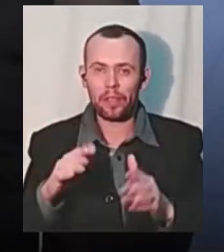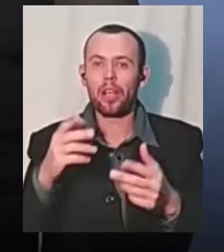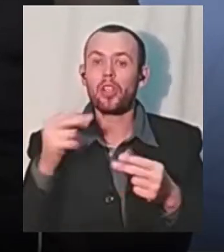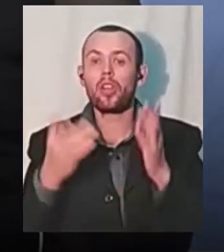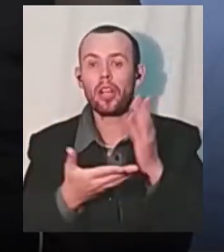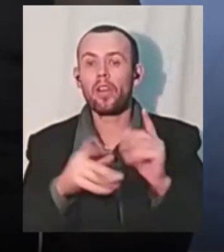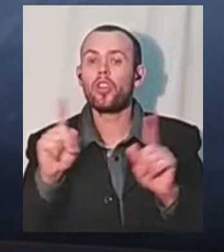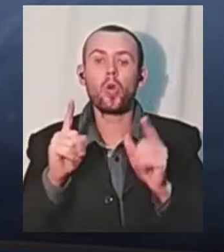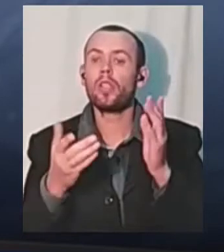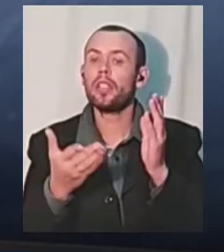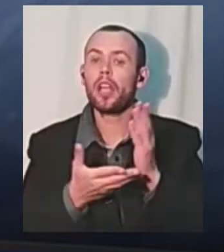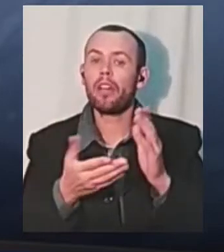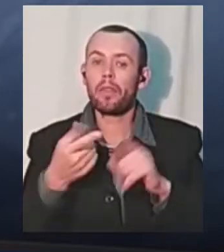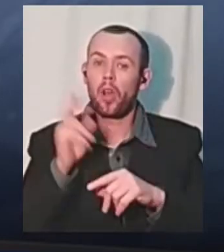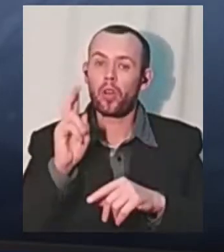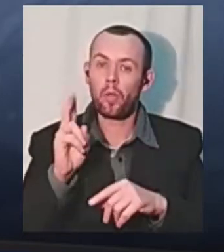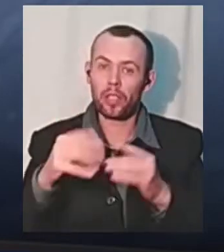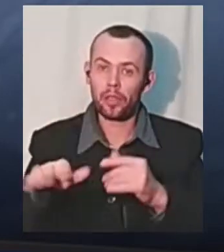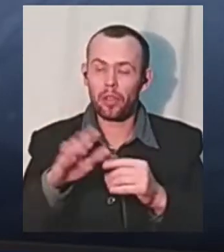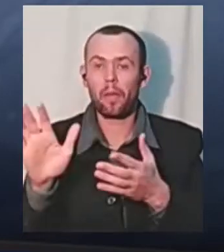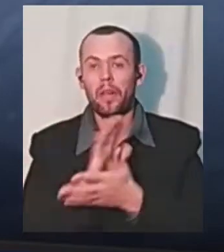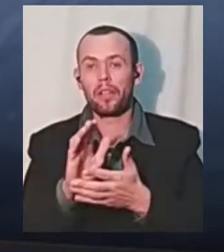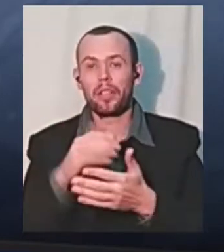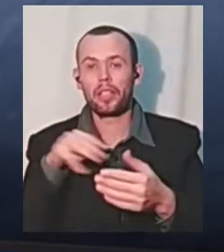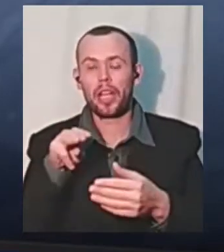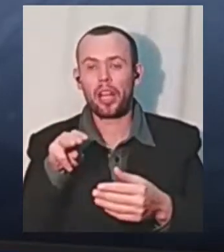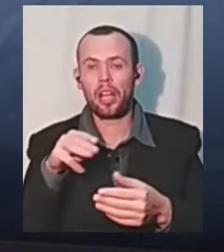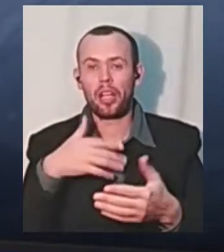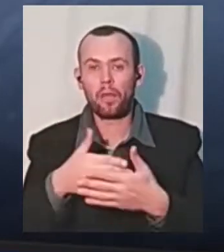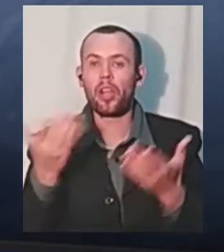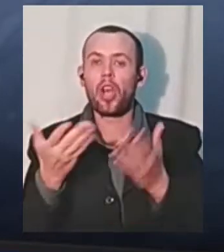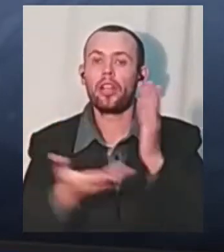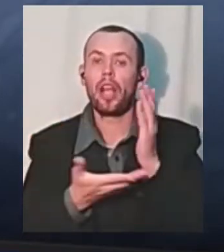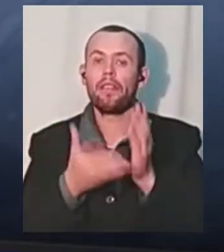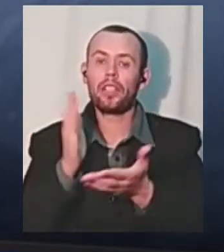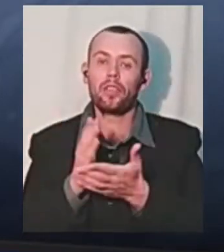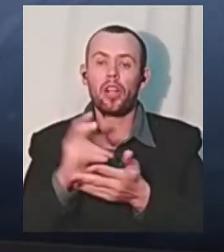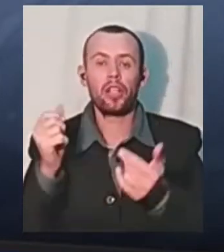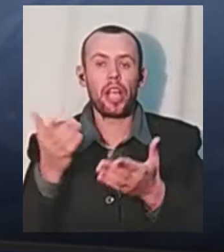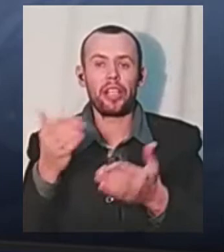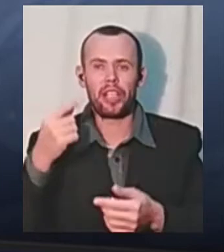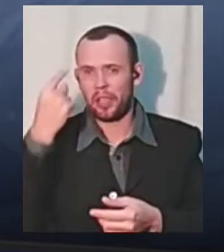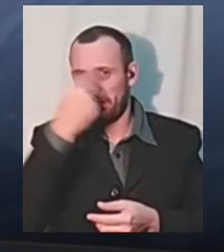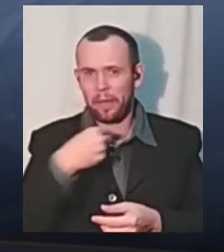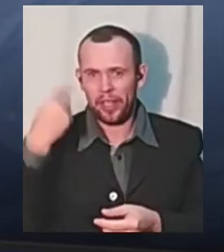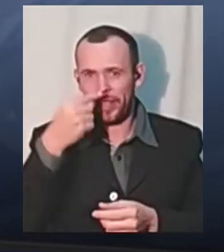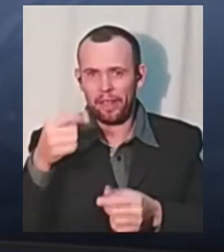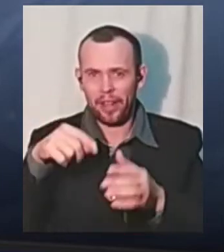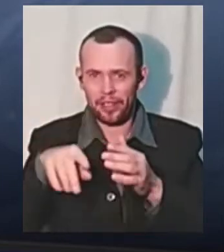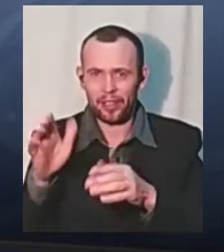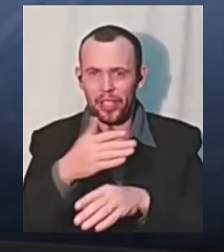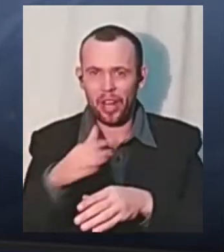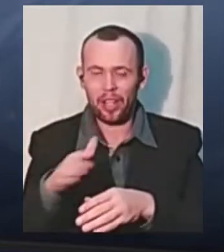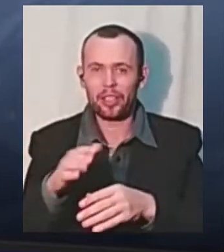дерево знаходиться на комунальній землі, територіальна громада. Якщо дерево знаходиться на якійсь приватній ділянці